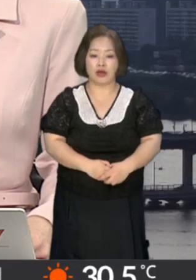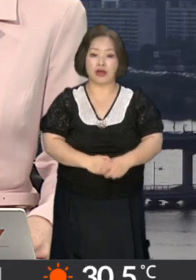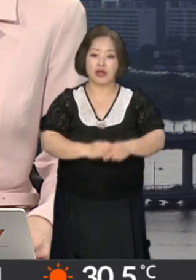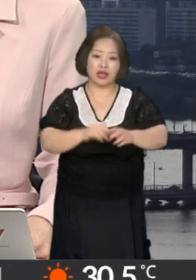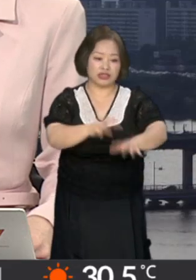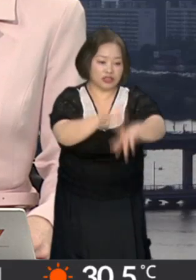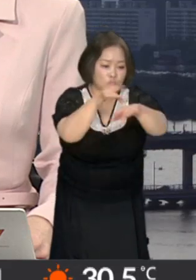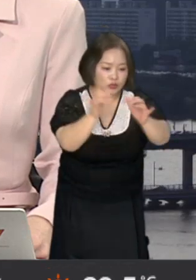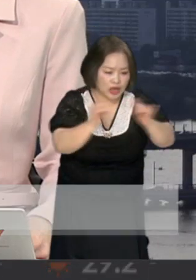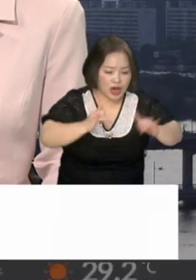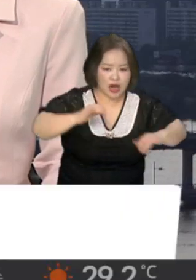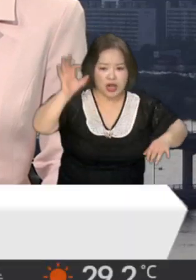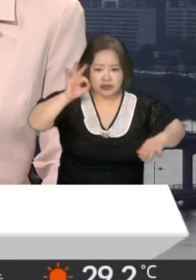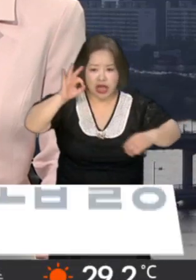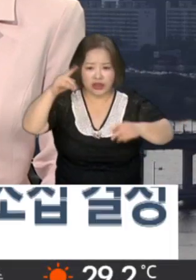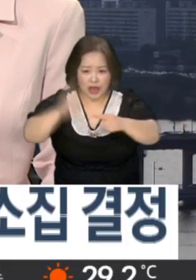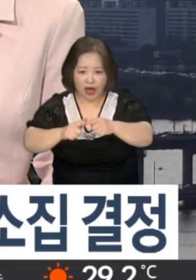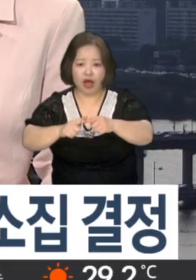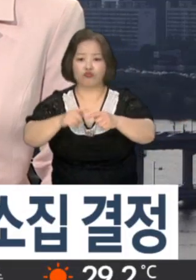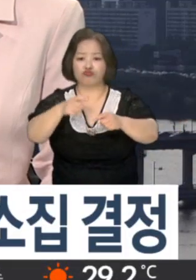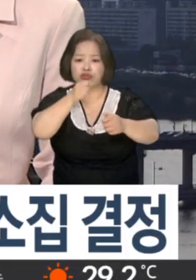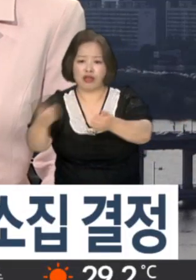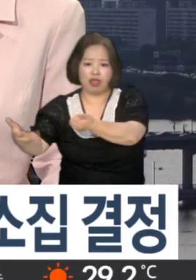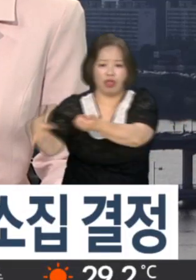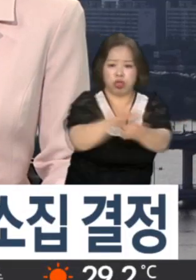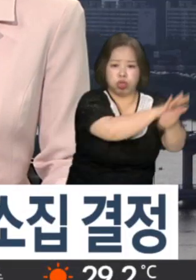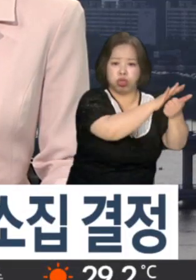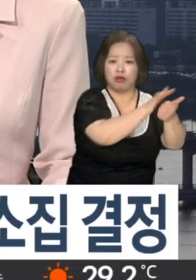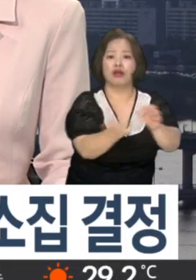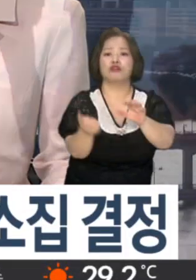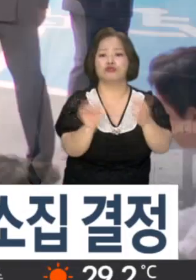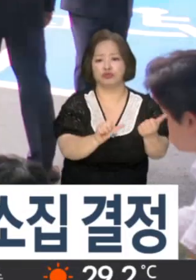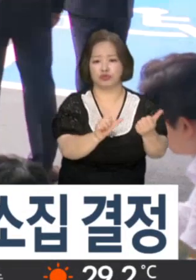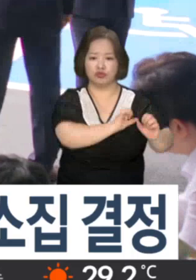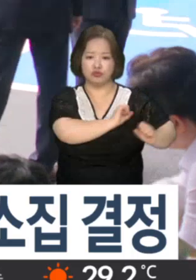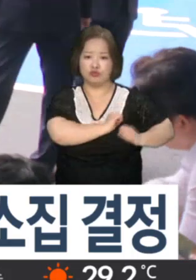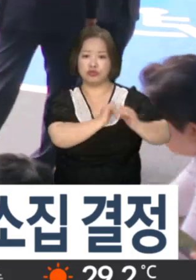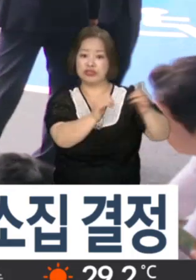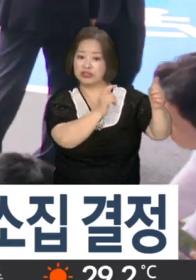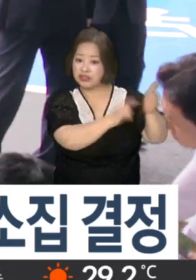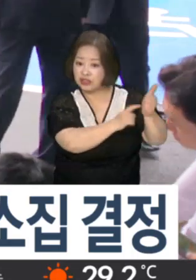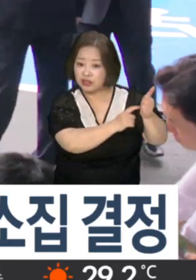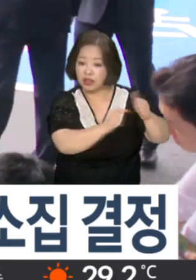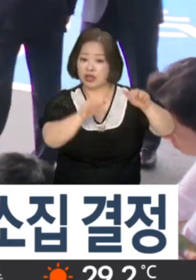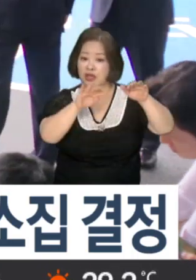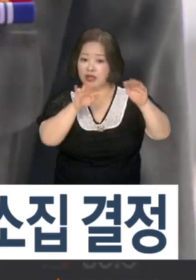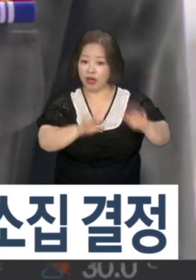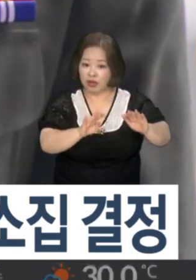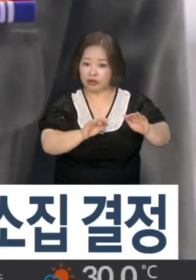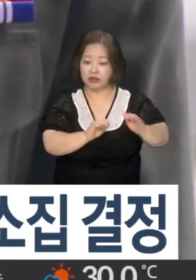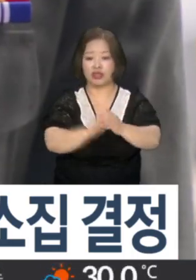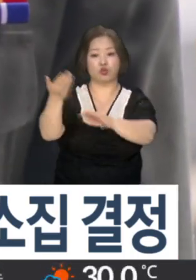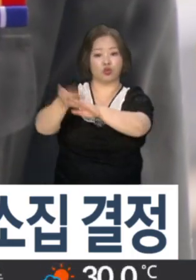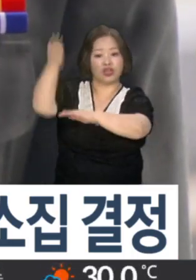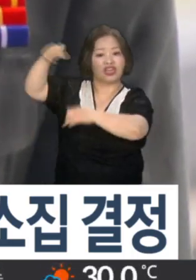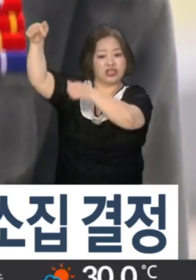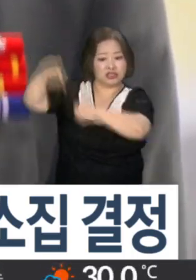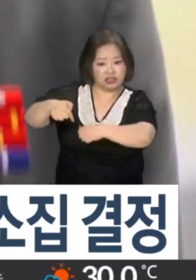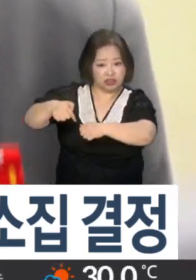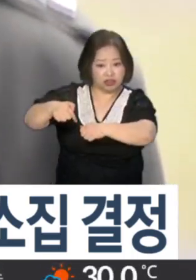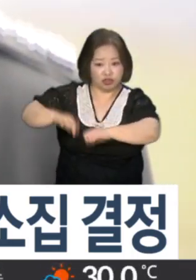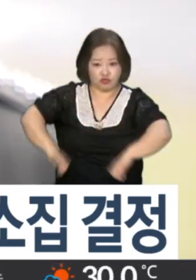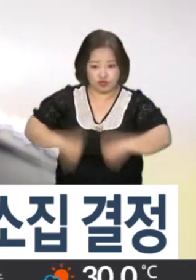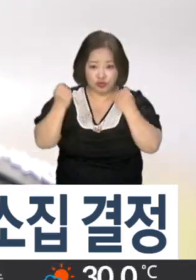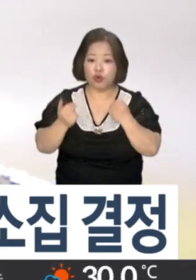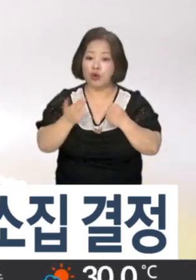수색 작업 중 순직한 해병대원 사건의 수사결과 보류지시에 따르지 않고 경찰에 넘긴 혐의를 받는 박정운